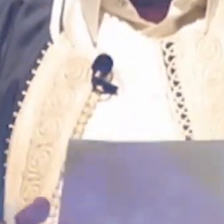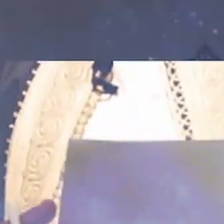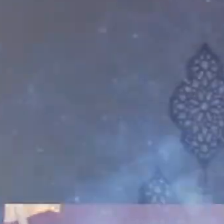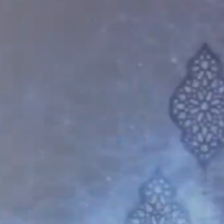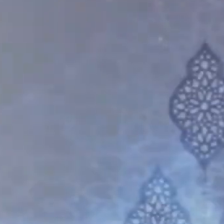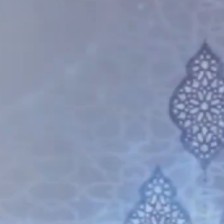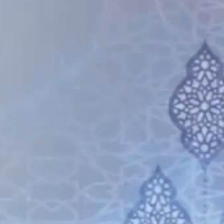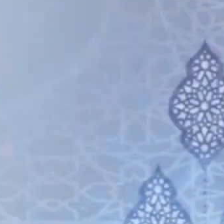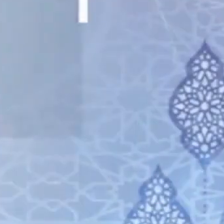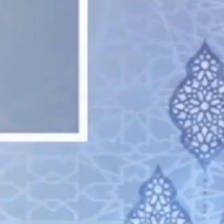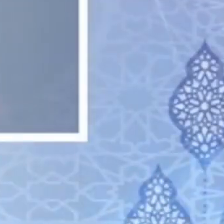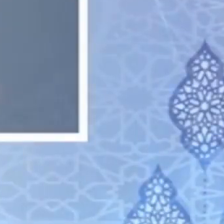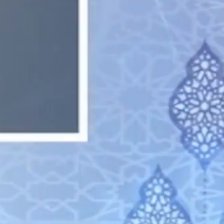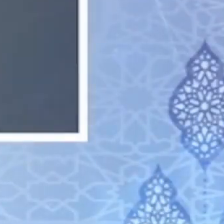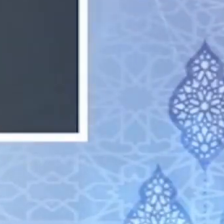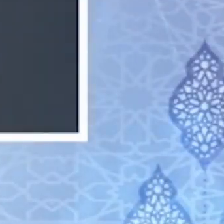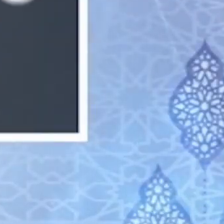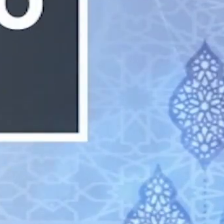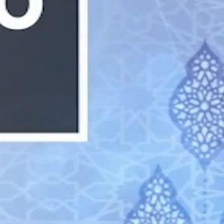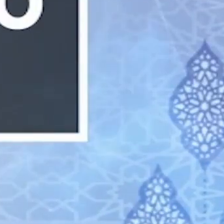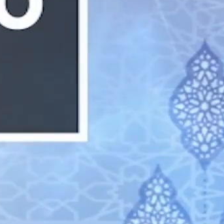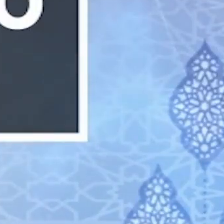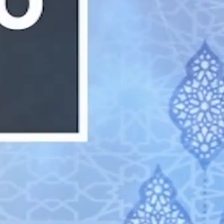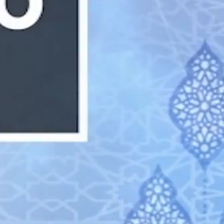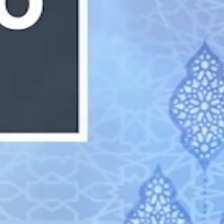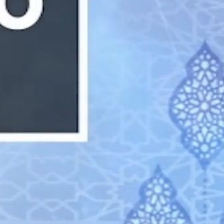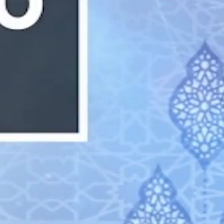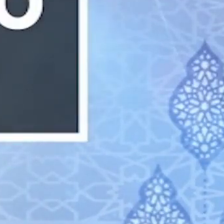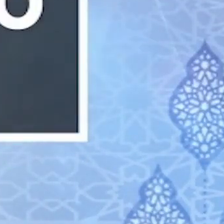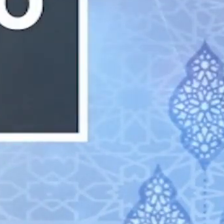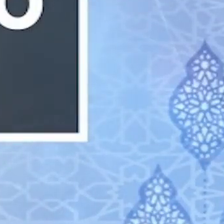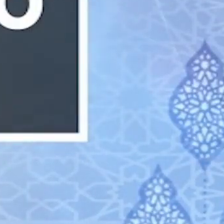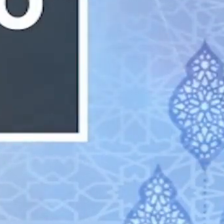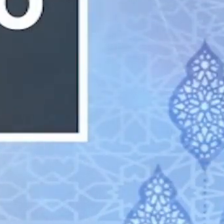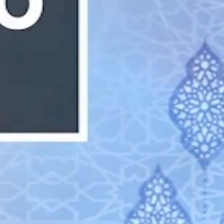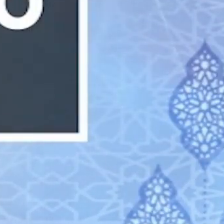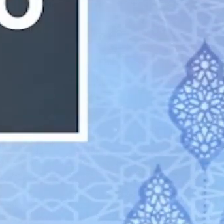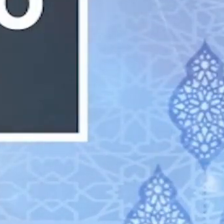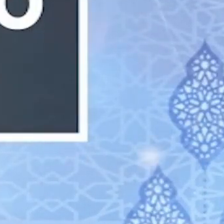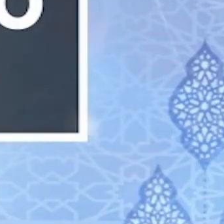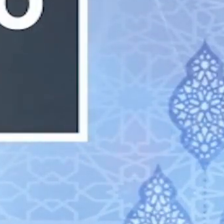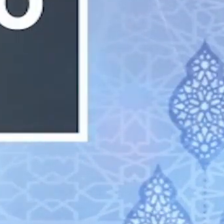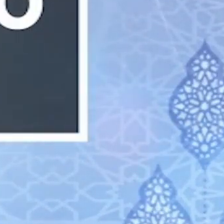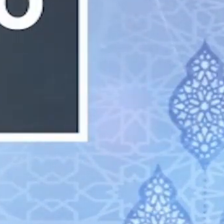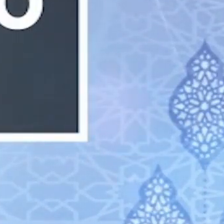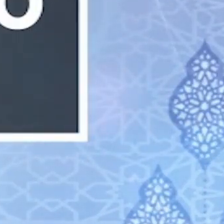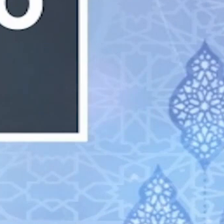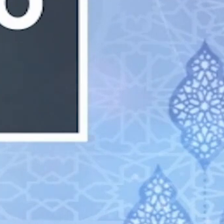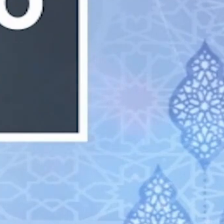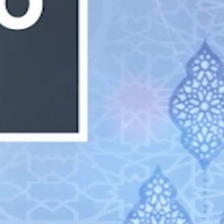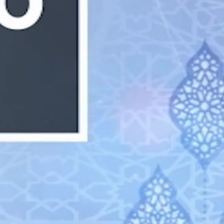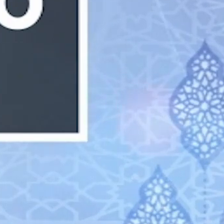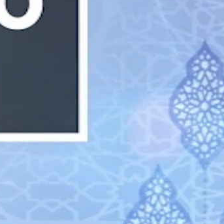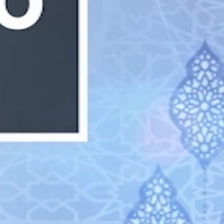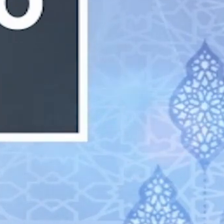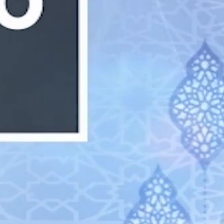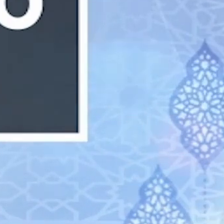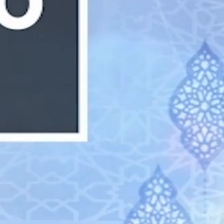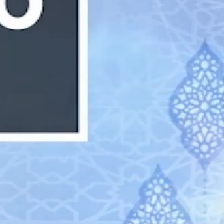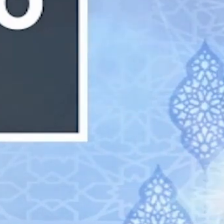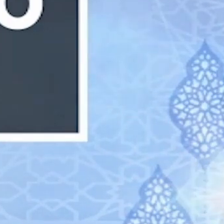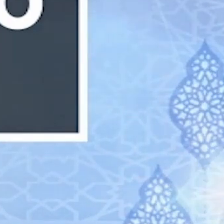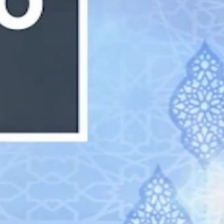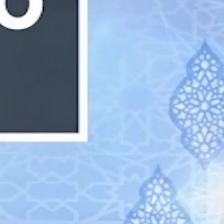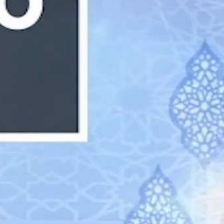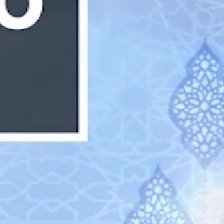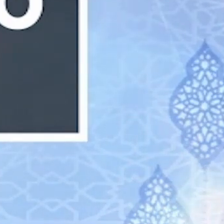الناس شورى، فللإفتاء عندهم كنوز تحيل مدارك